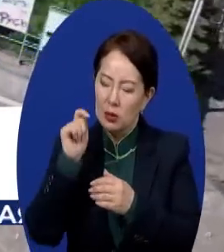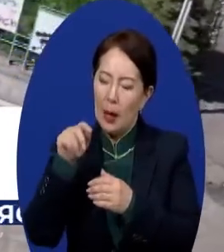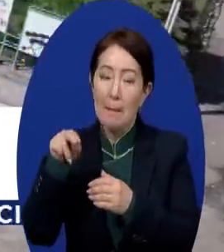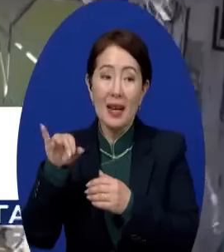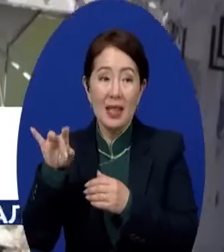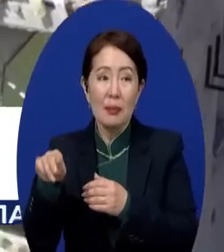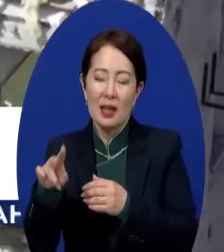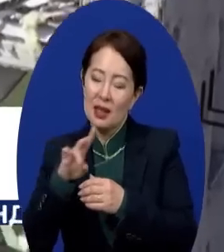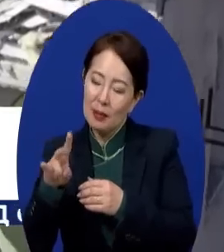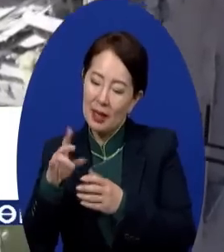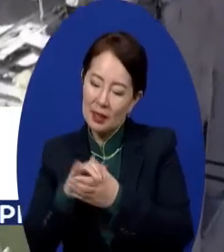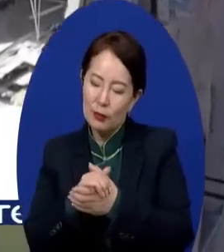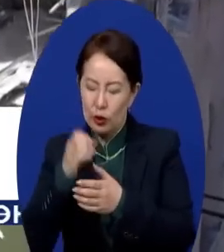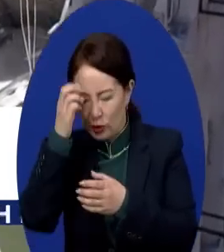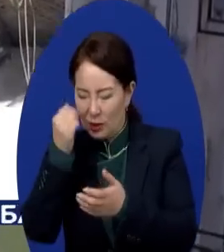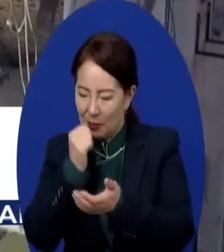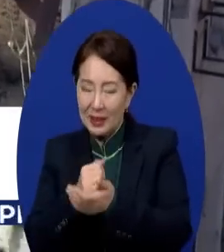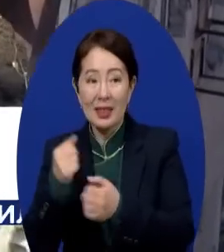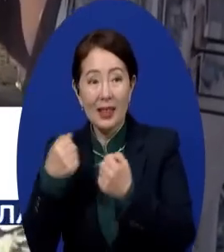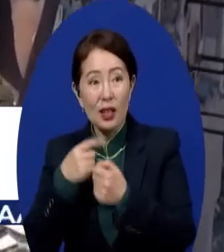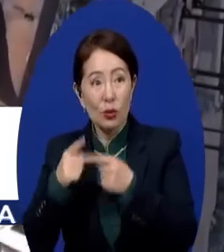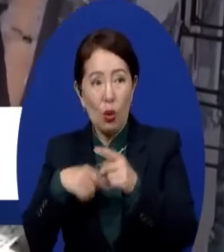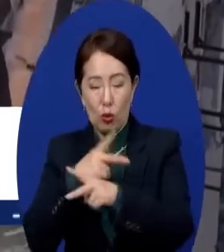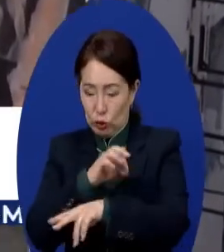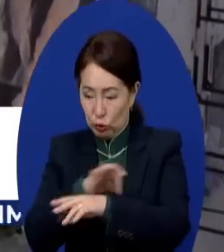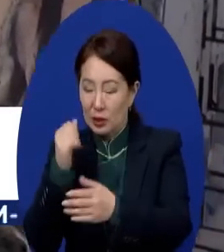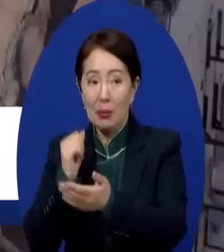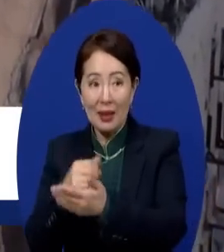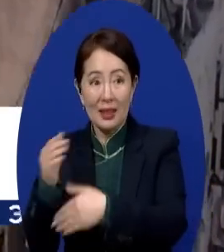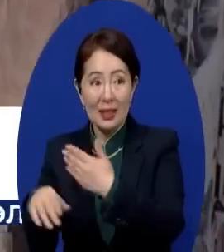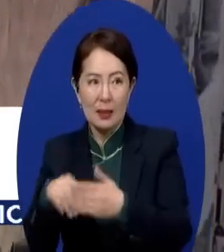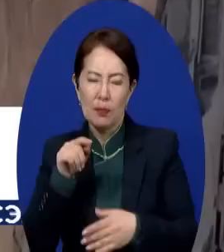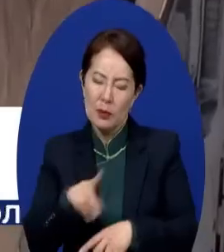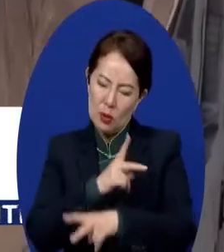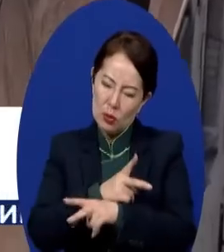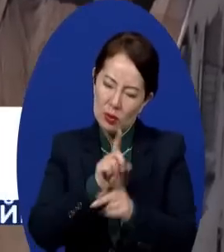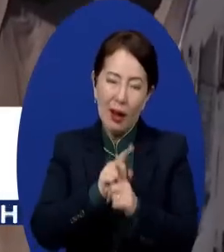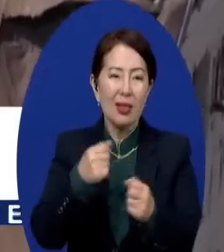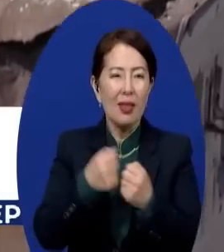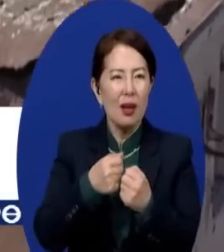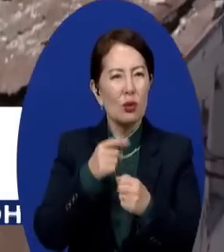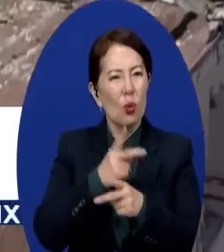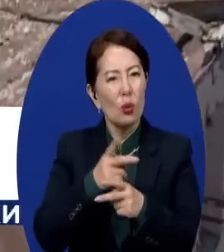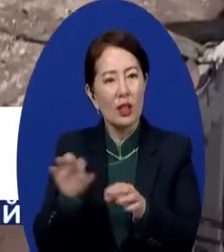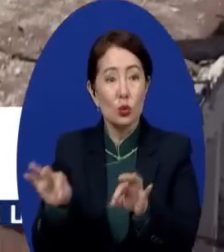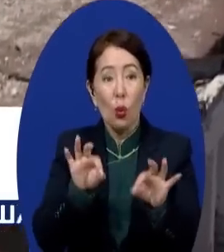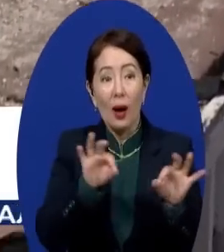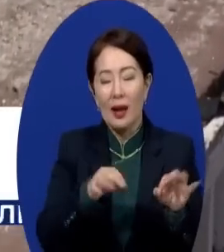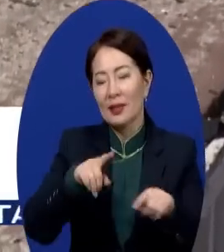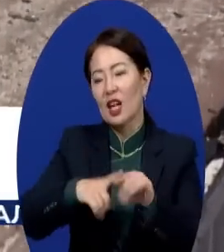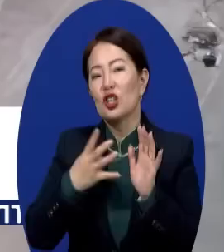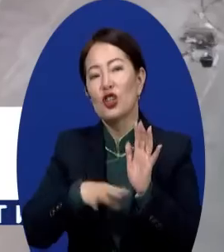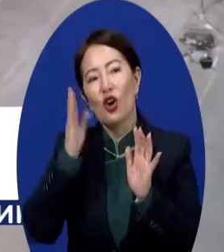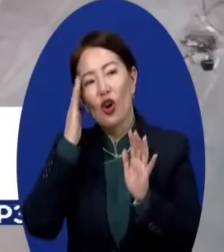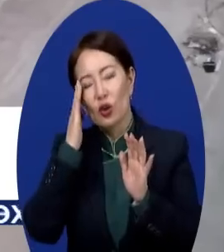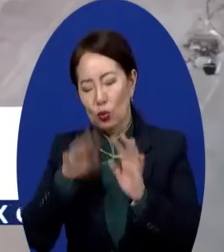нямгарагт ерөнхийлөгчийн батлсан дайны тухай хуулийн төслийг баталжээ. За уг хуулиар дайны байдлын тухай хуулийг сунгаж дахиад 9 хоног бүх